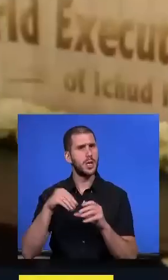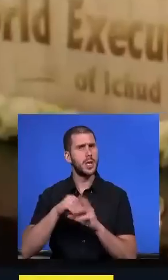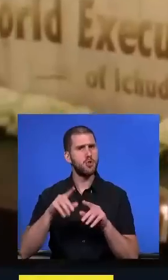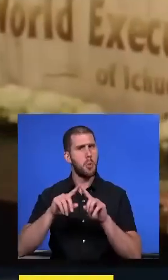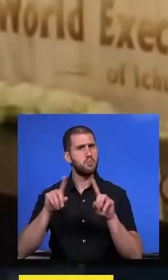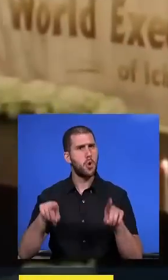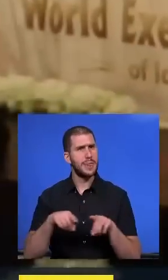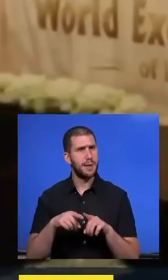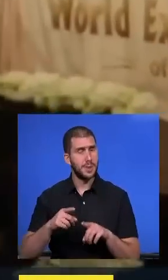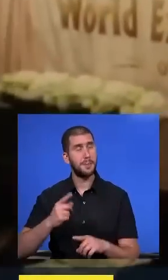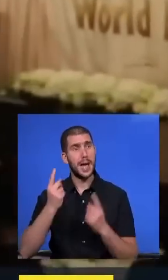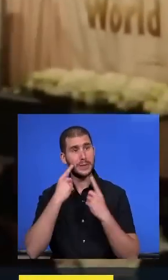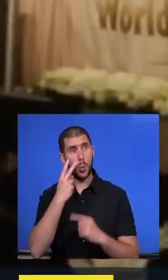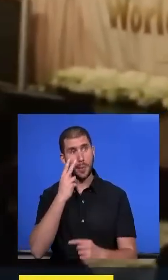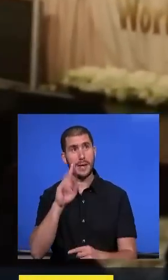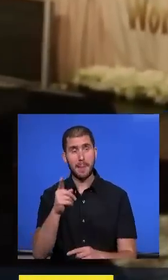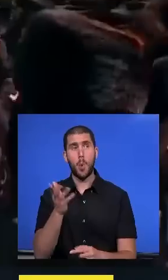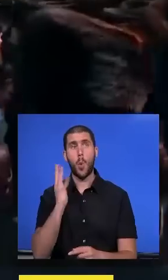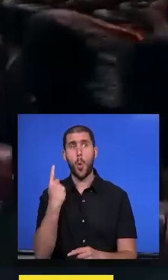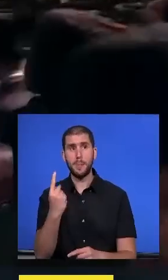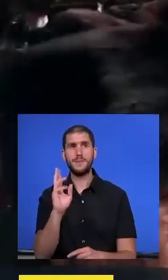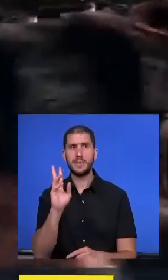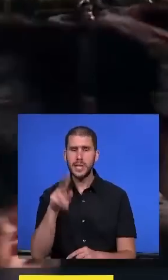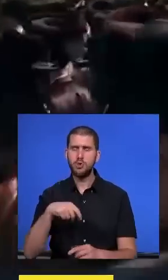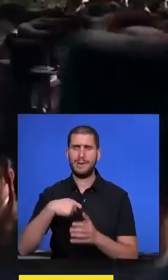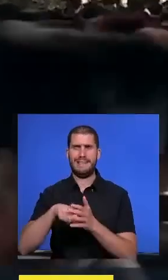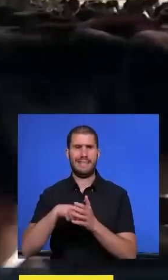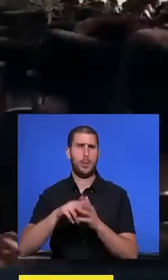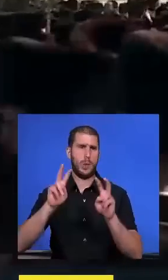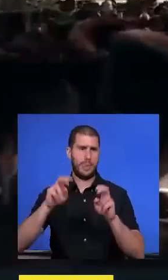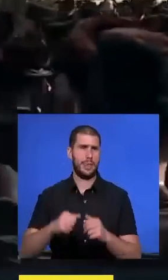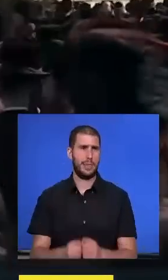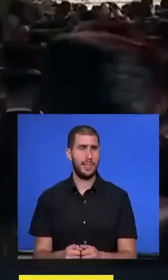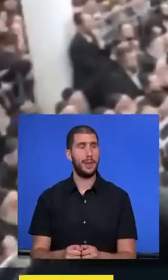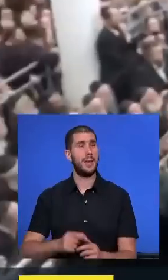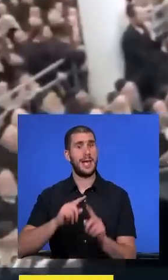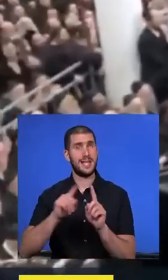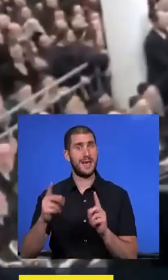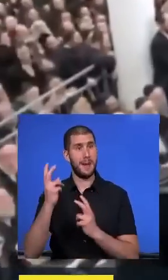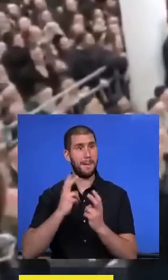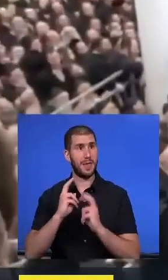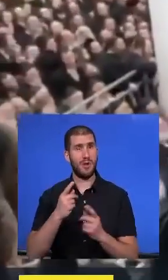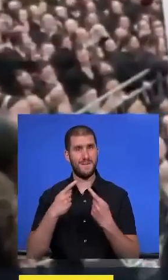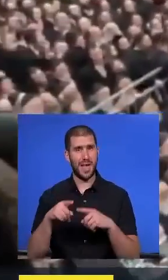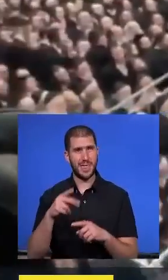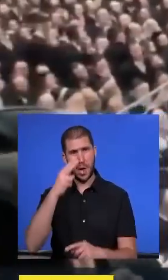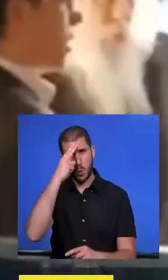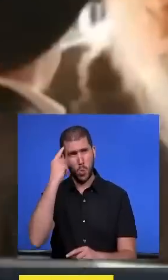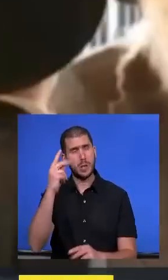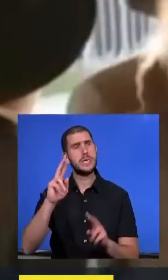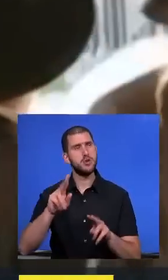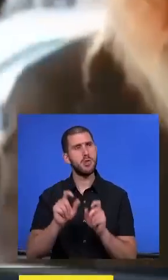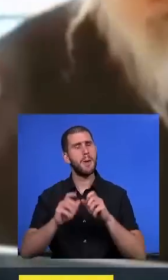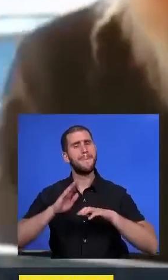מולטימדיה? בחסידות רואים גם את זה בחומרה. אך לכך יש תיקון. לפי קו המידע של הוועדה בגור, יש אנשי